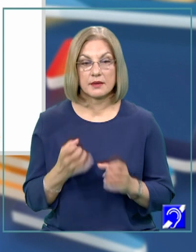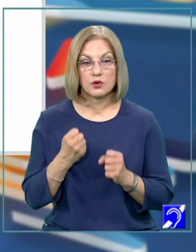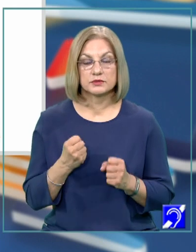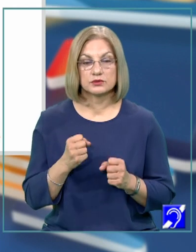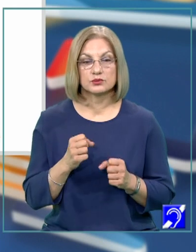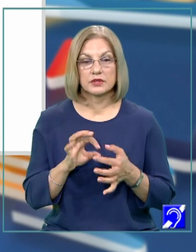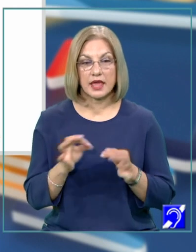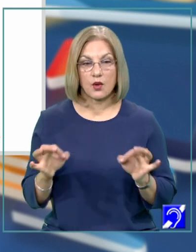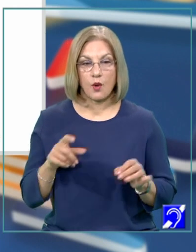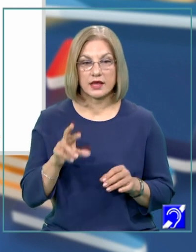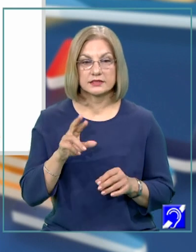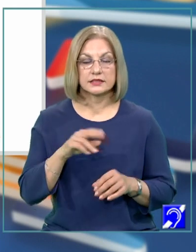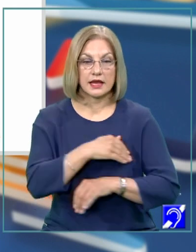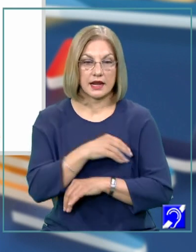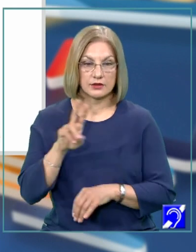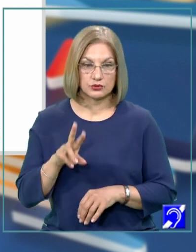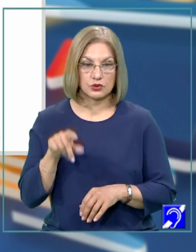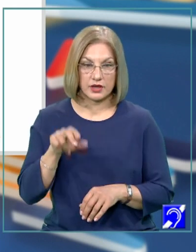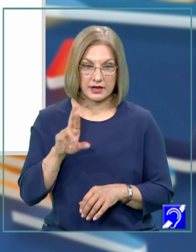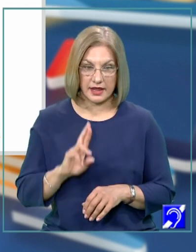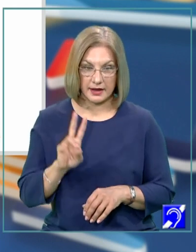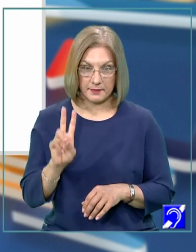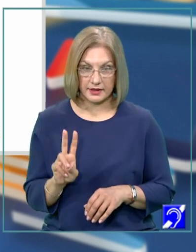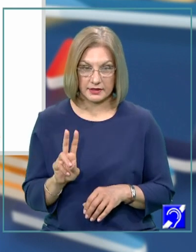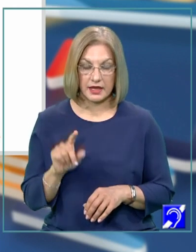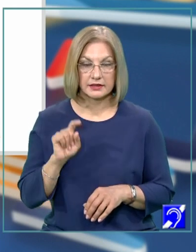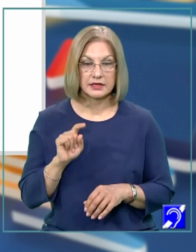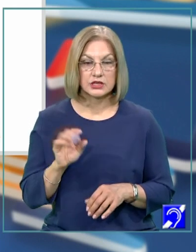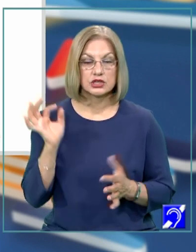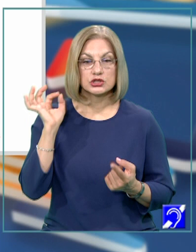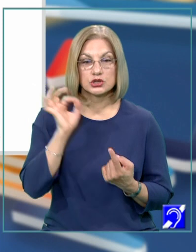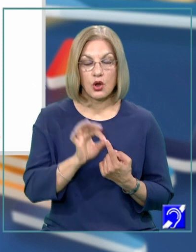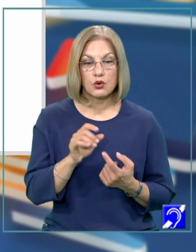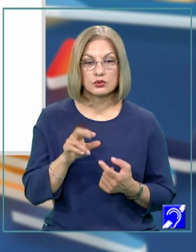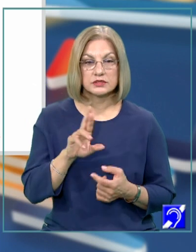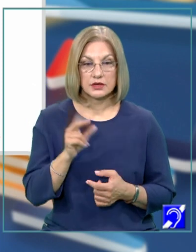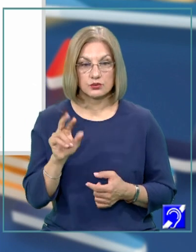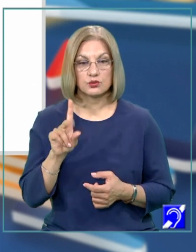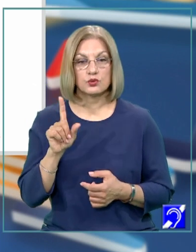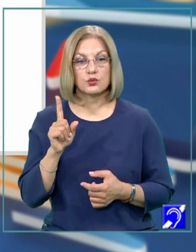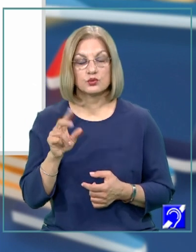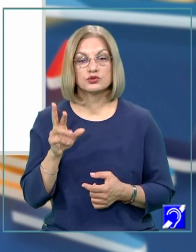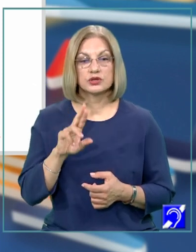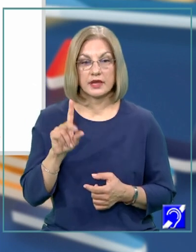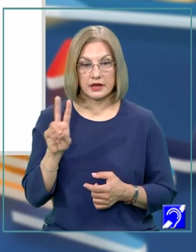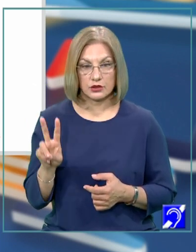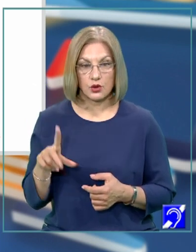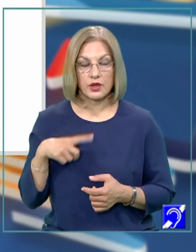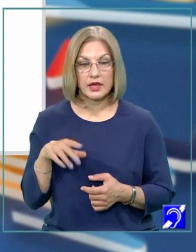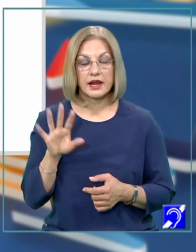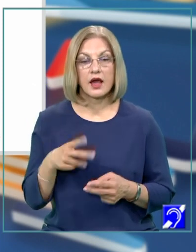doi în aer pătrat ale cărei soluții R1 și aer doi erau valorile